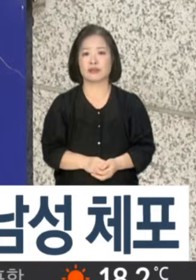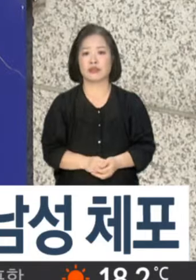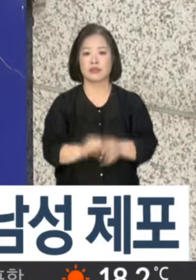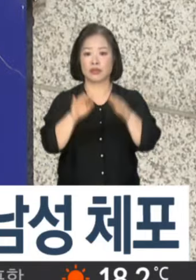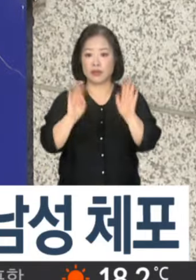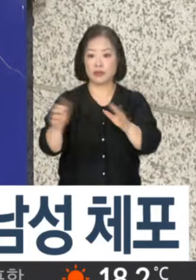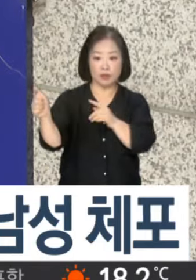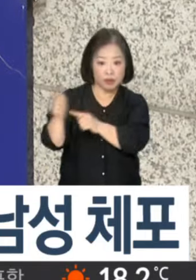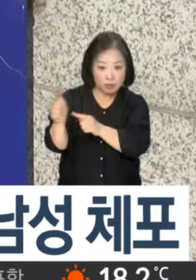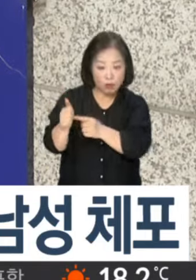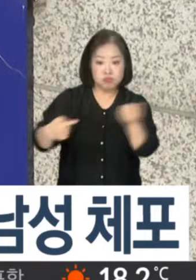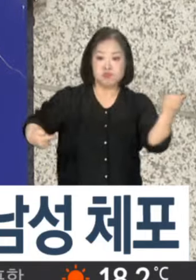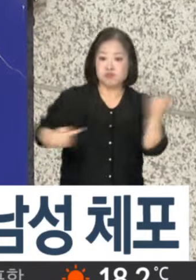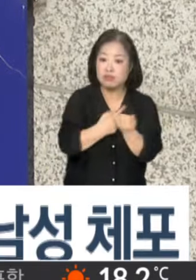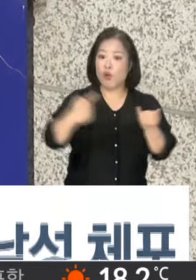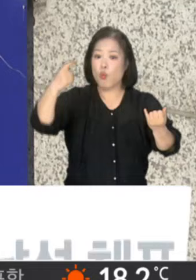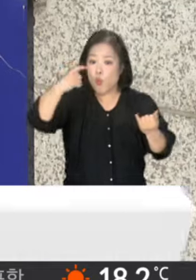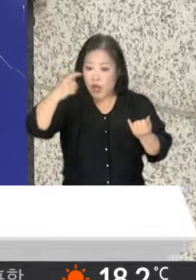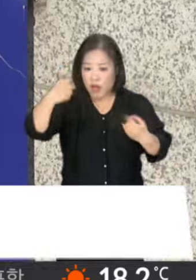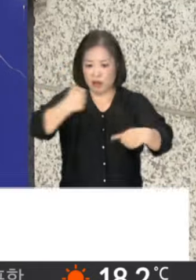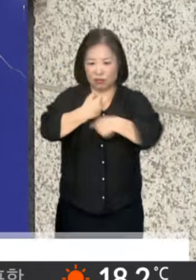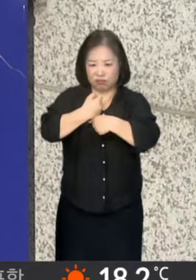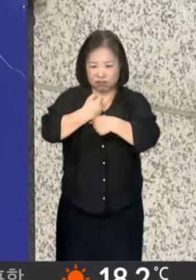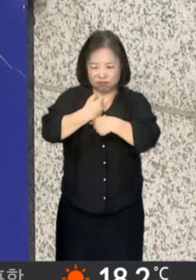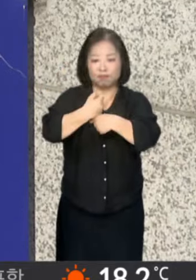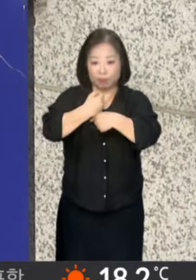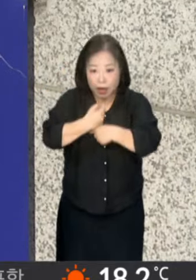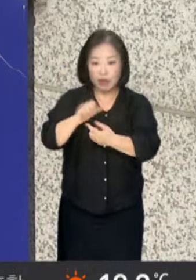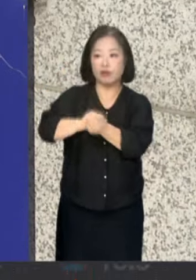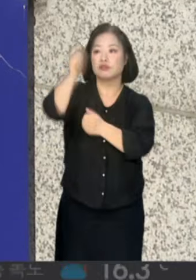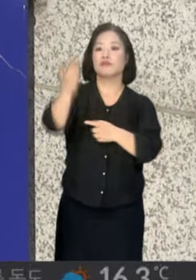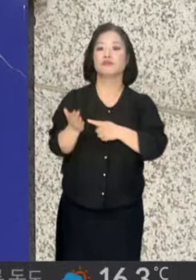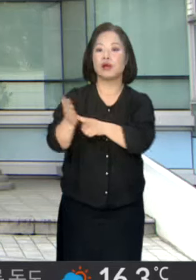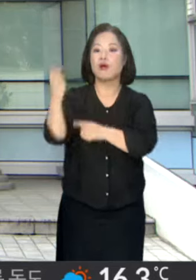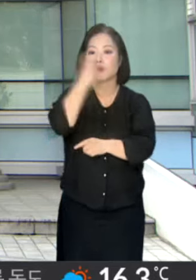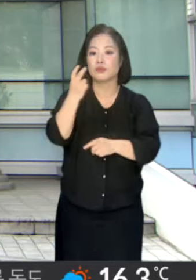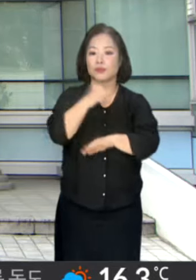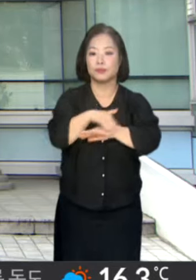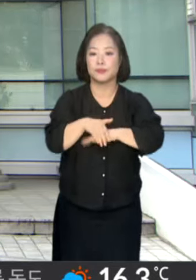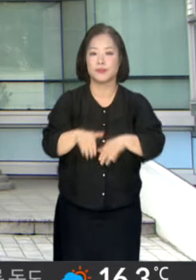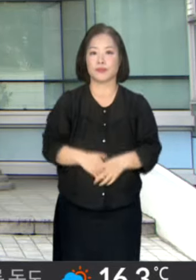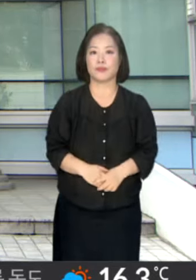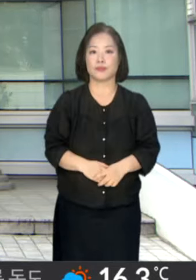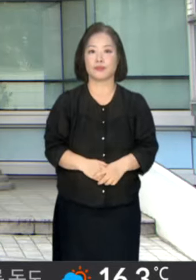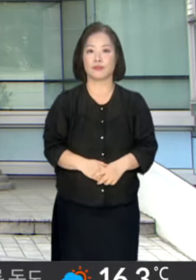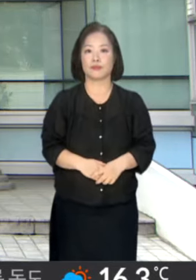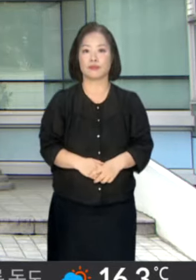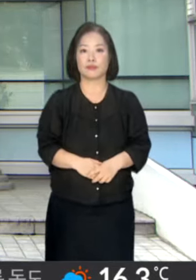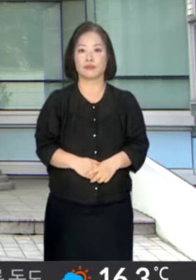경찰은의 범행 동기 등을 확인해 구속영장 신청 여부를 검토할 방침입니다 ne